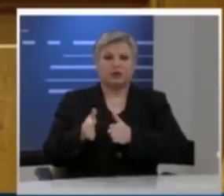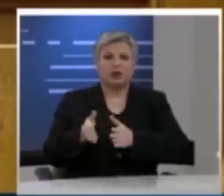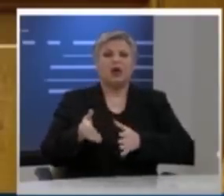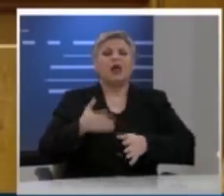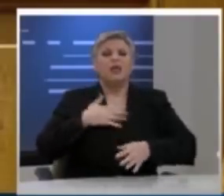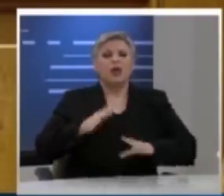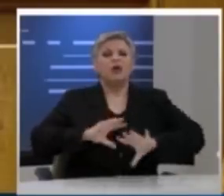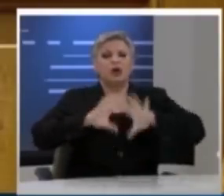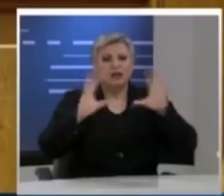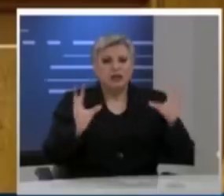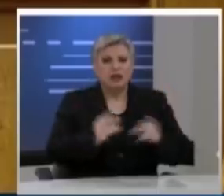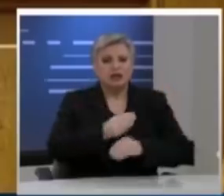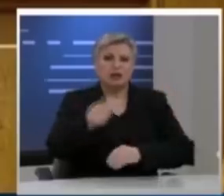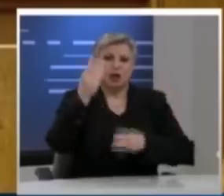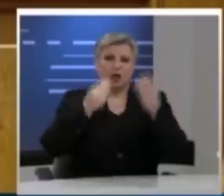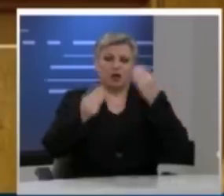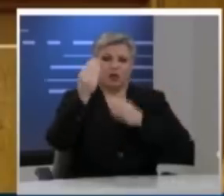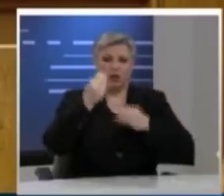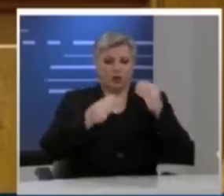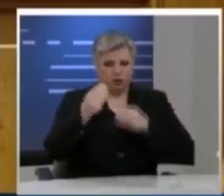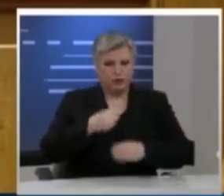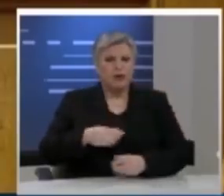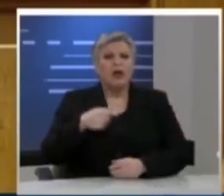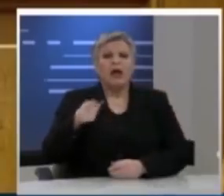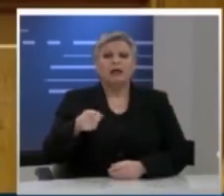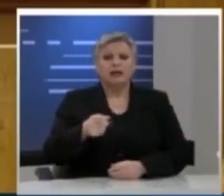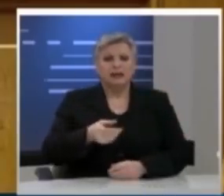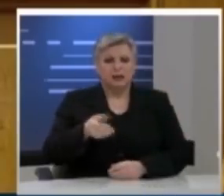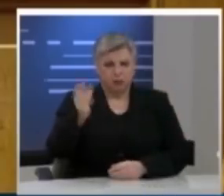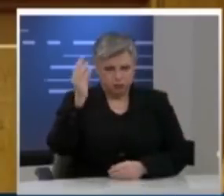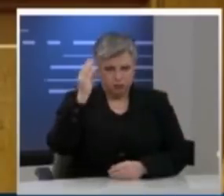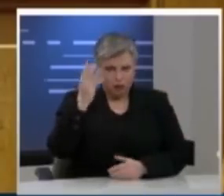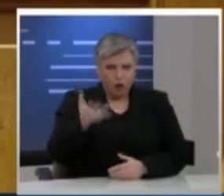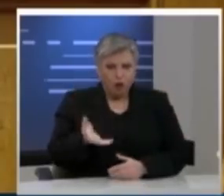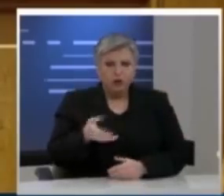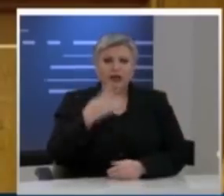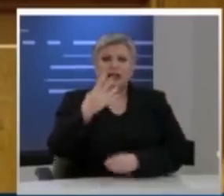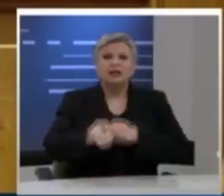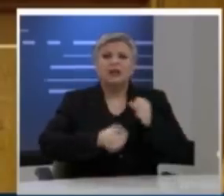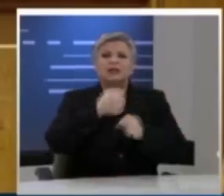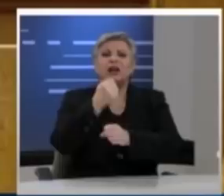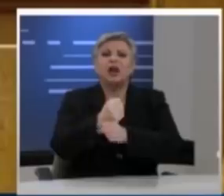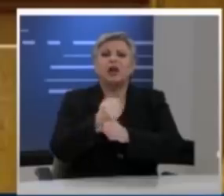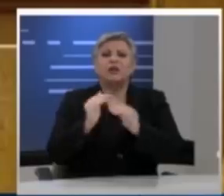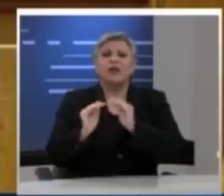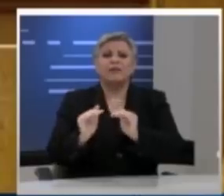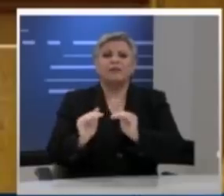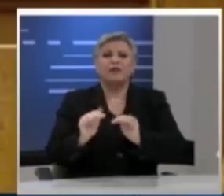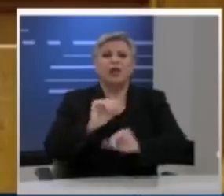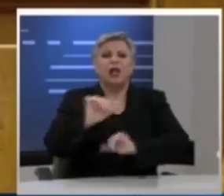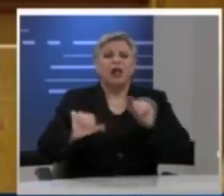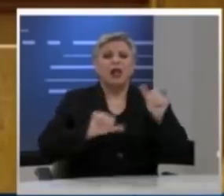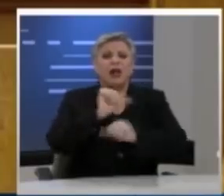βρίσκεστε τέσσερα και χρόνια στην κυβέρνηση και δεν έχετε αλλάξει ούτε τα σχολικά βιβλία παρά μόνο δύο-τρία